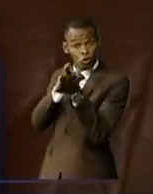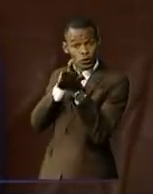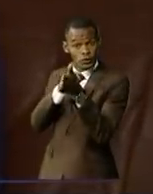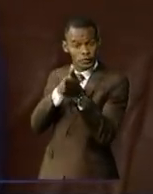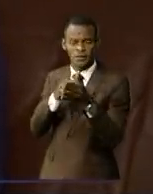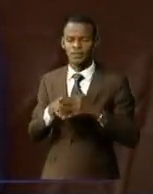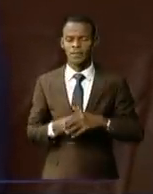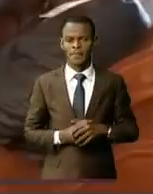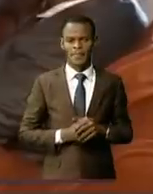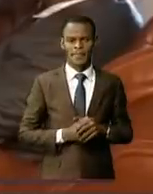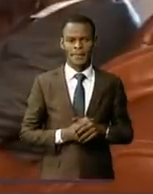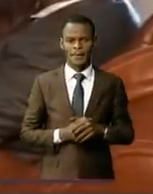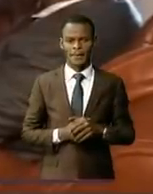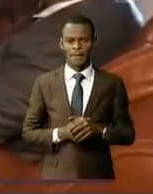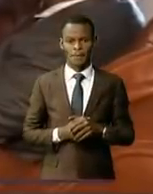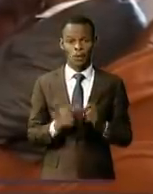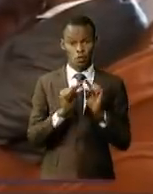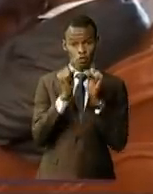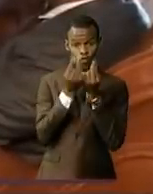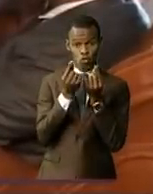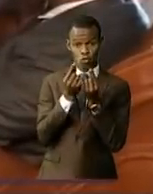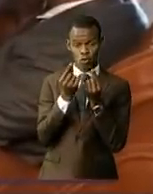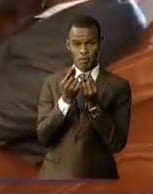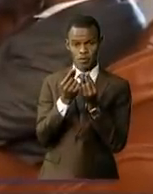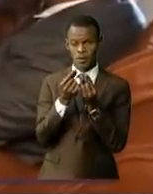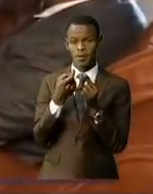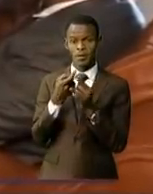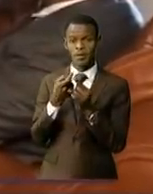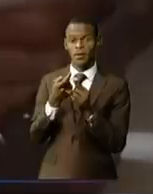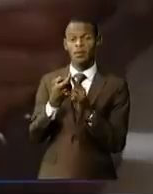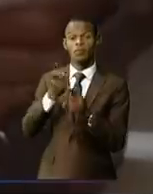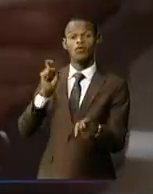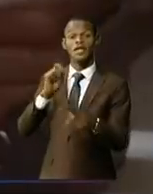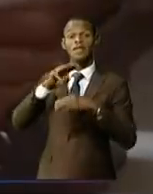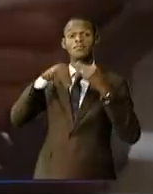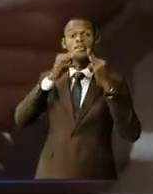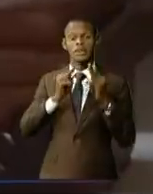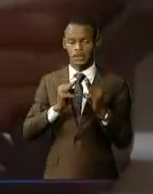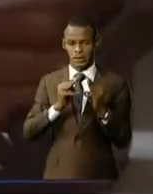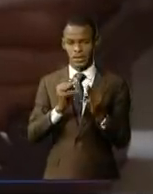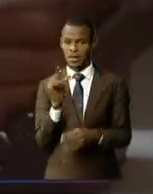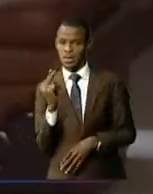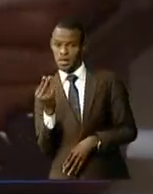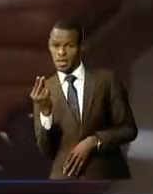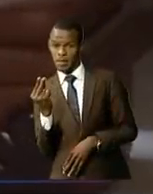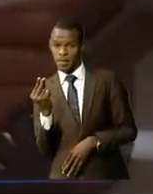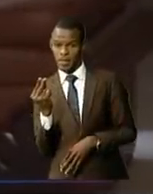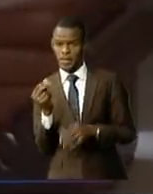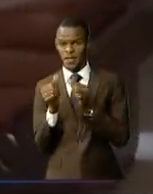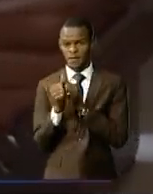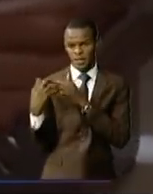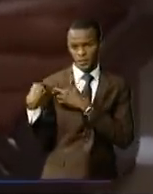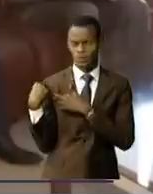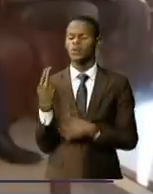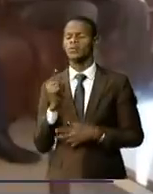Niko, cette délégation du ministère des Mines venue de Kinshasa, informe à l'autorité provinciale Maurice Abibou-Sakapela de l'objet de